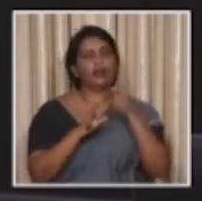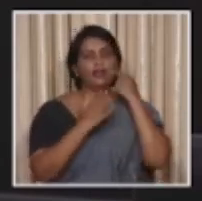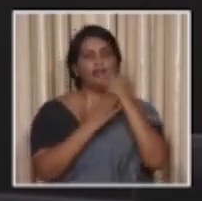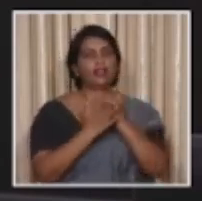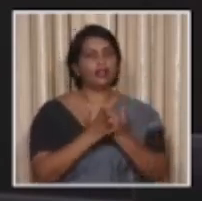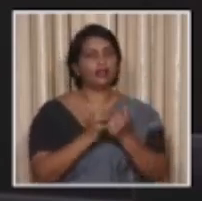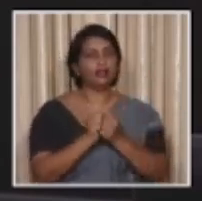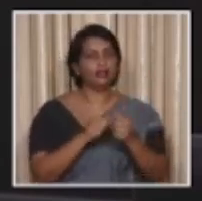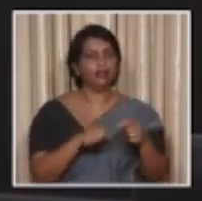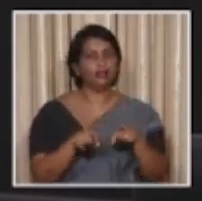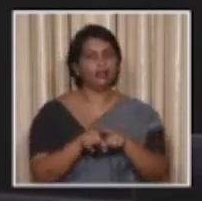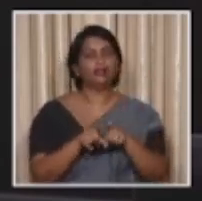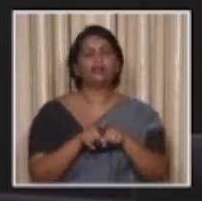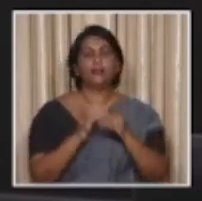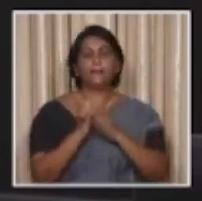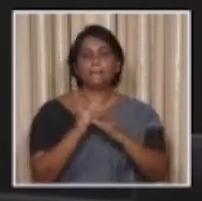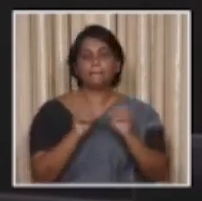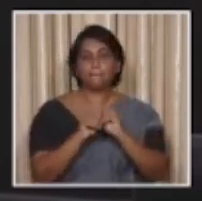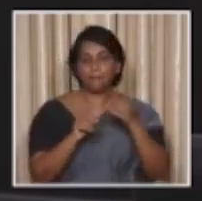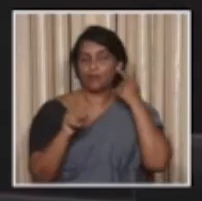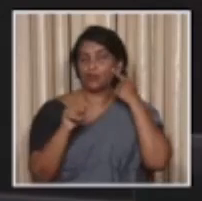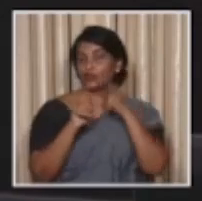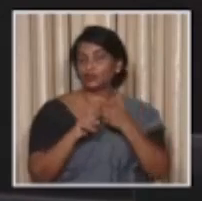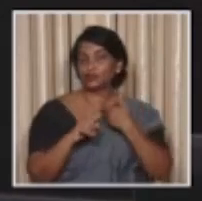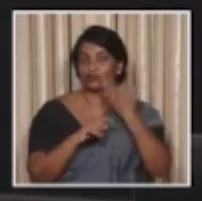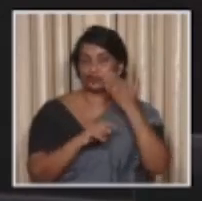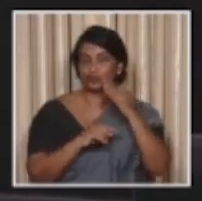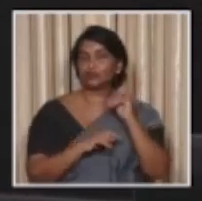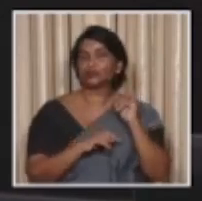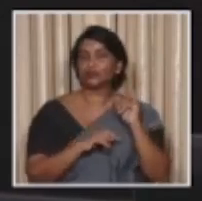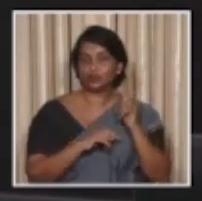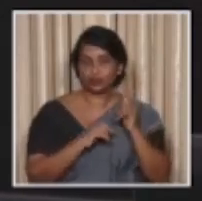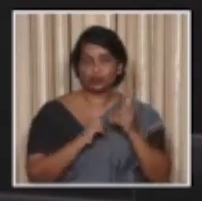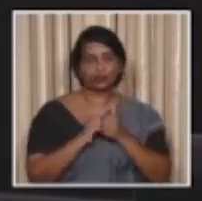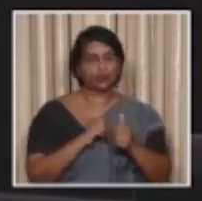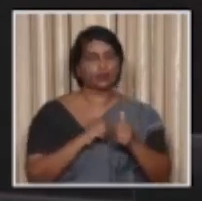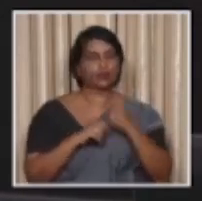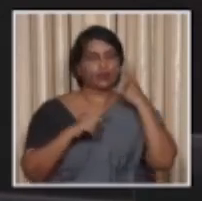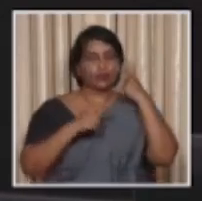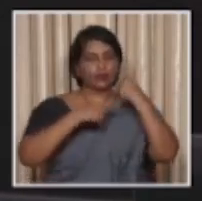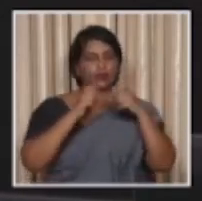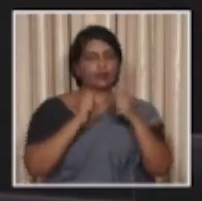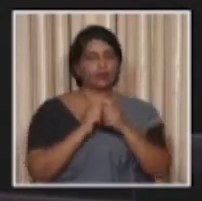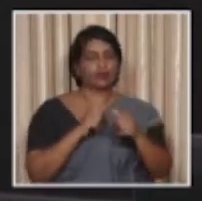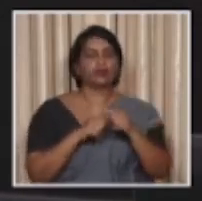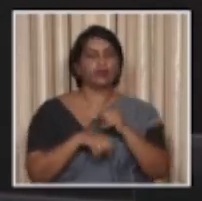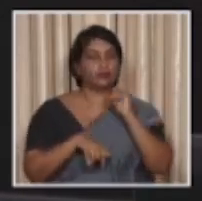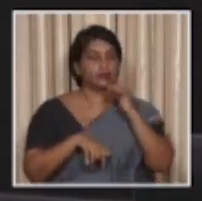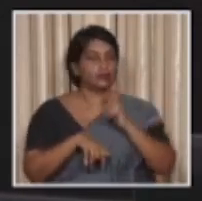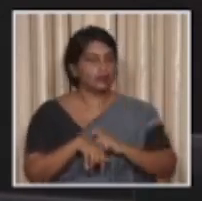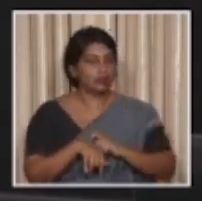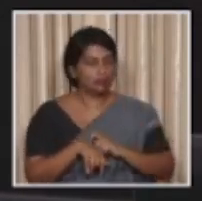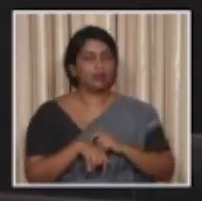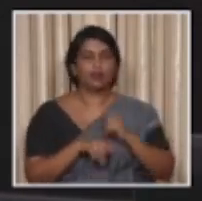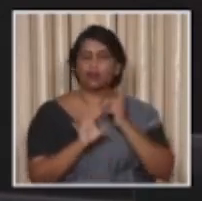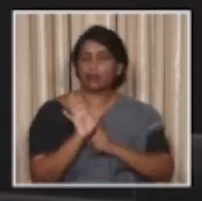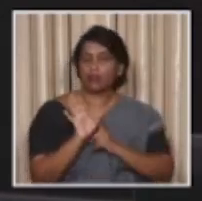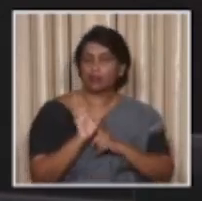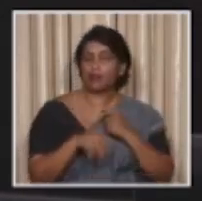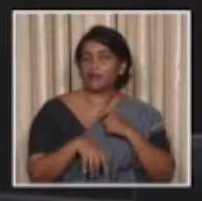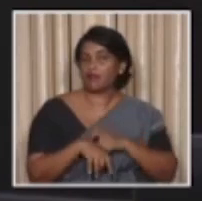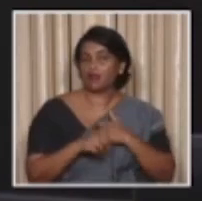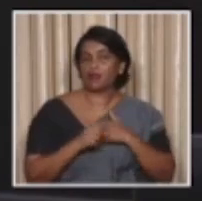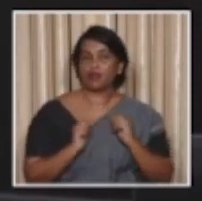ආපුවම ඒත් එහෙමමයි. මාධ්‍යයට ගියාම අපි දකිනවා සමහර යම් යම් අවස්ථාවලදී හැම වෙලාවකම උත්සාහ